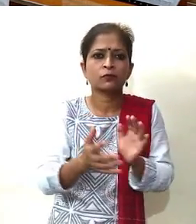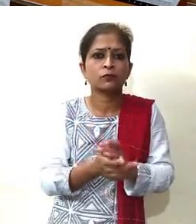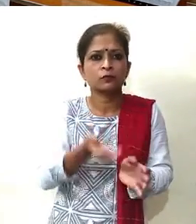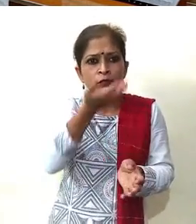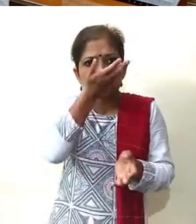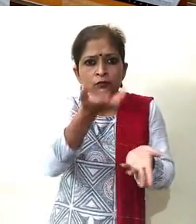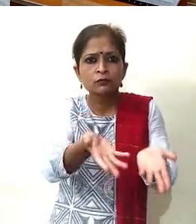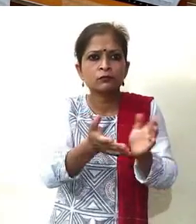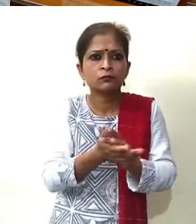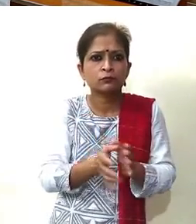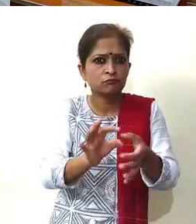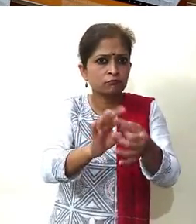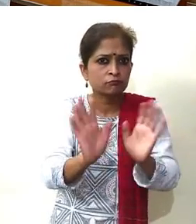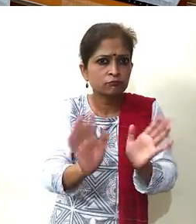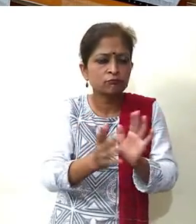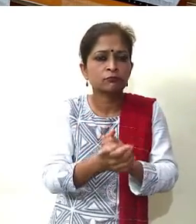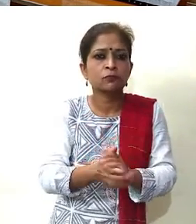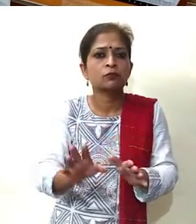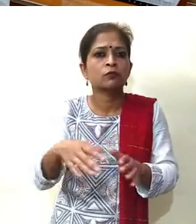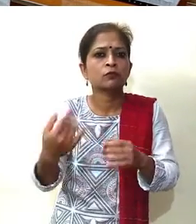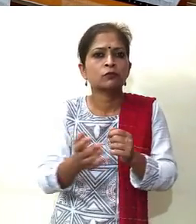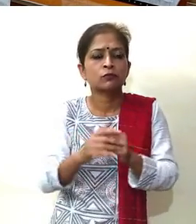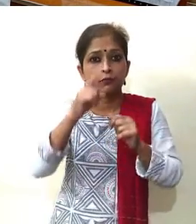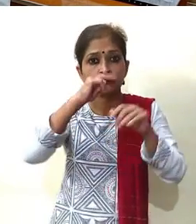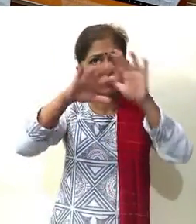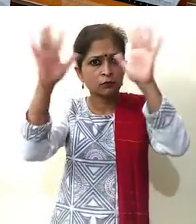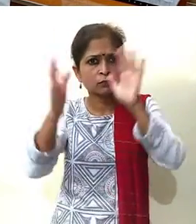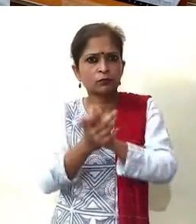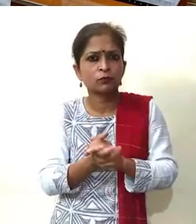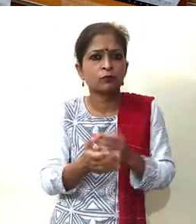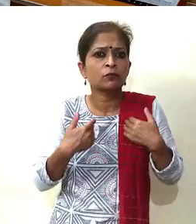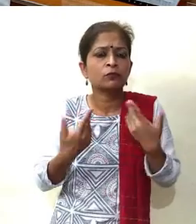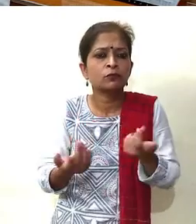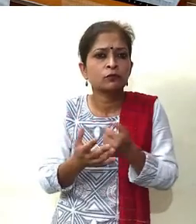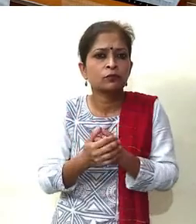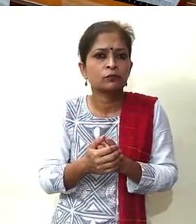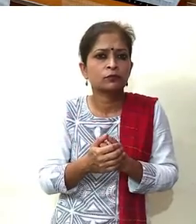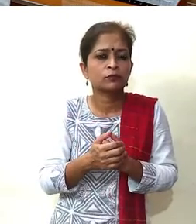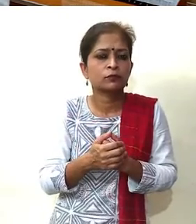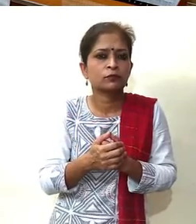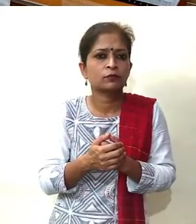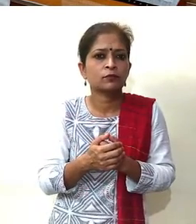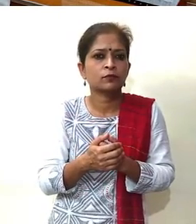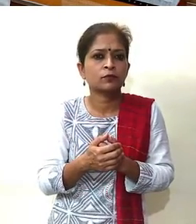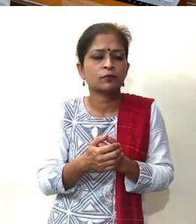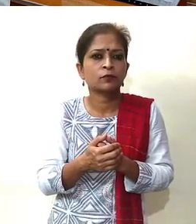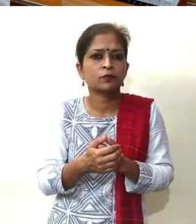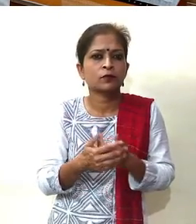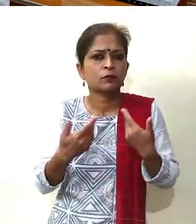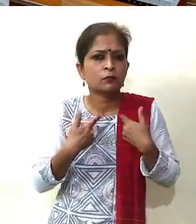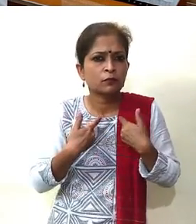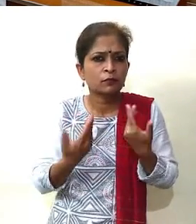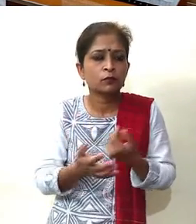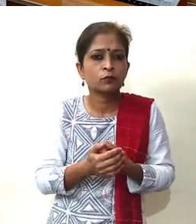जल हूं जो कि 70% शरीर बनाता है, ना तो ये आकाश। तो क्या हूं? चिदानंद रूप शिवोहम शिवोहम,